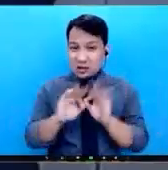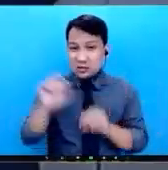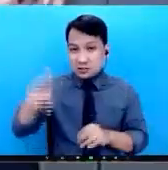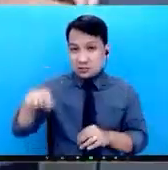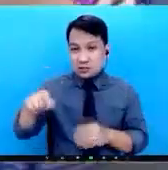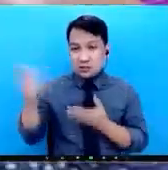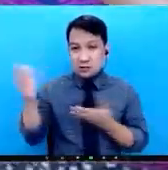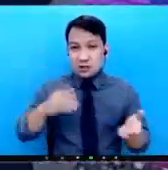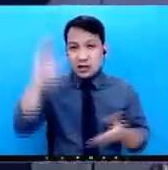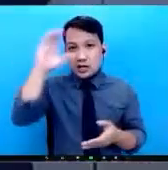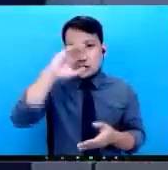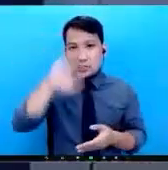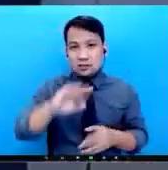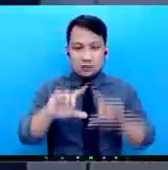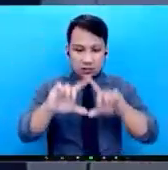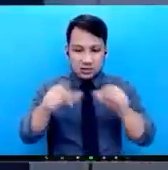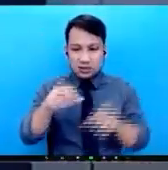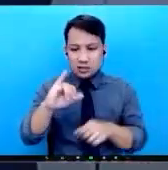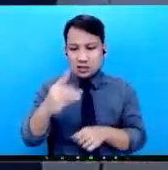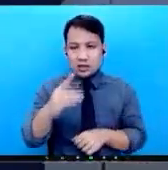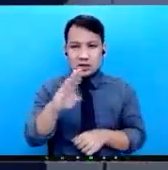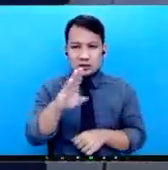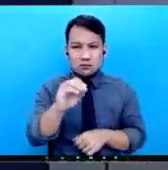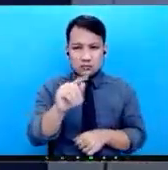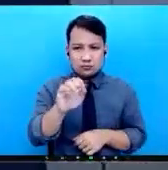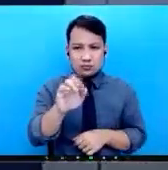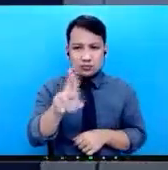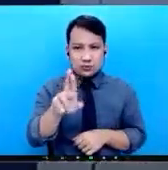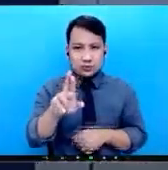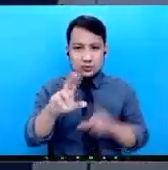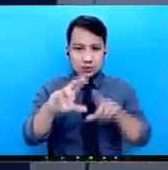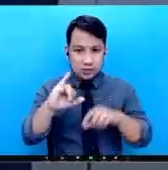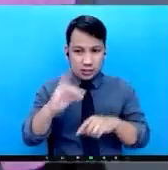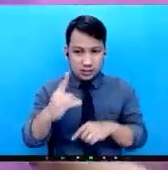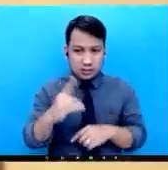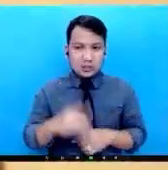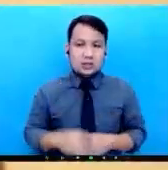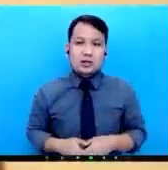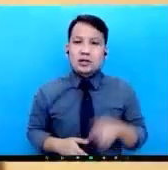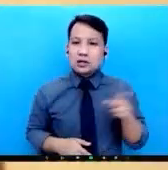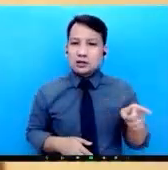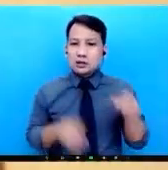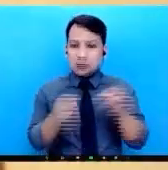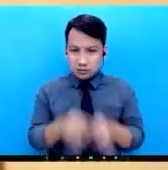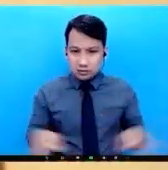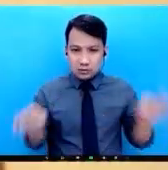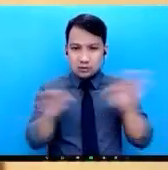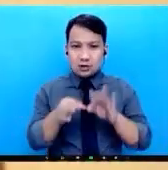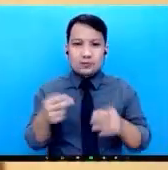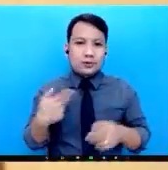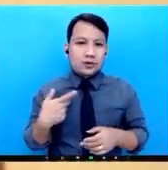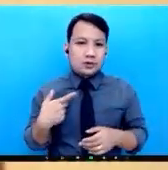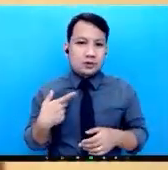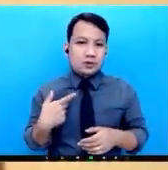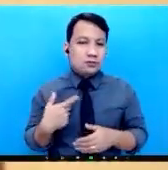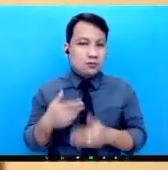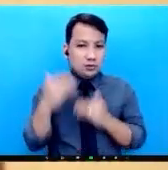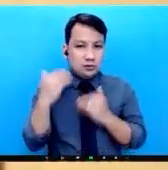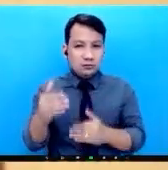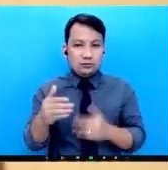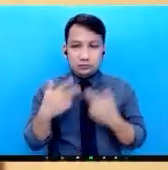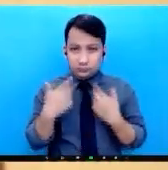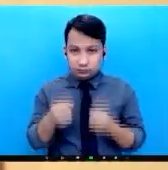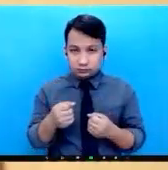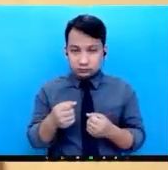sa mga pumapasok sa iba't ibang establishmento. And that is important, that to me that should be a minimum health protocol,